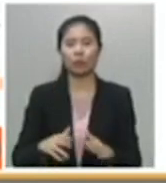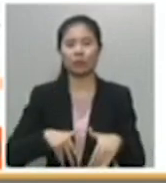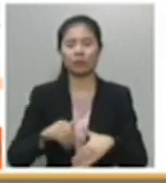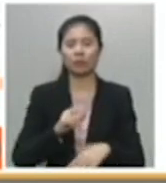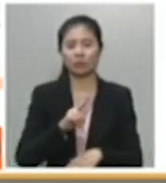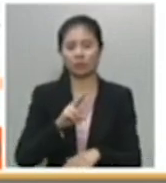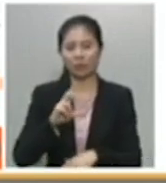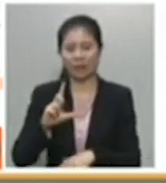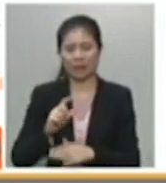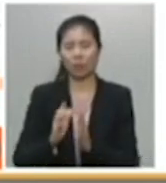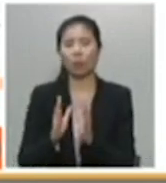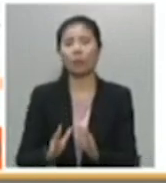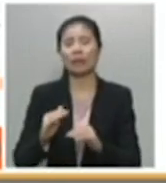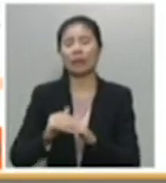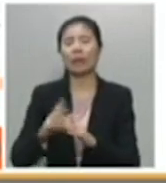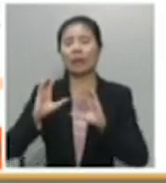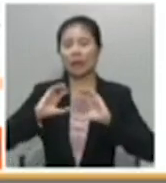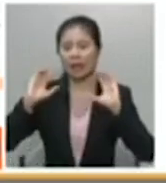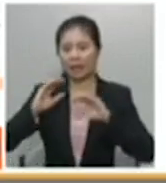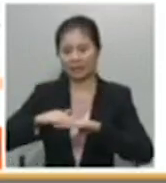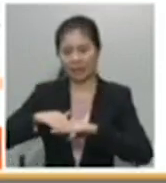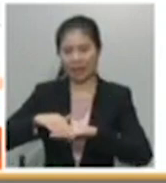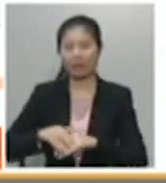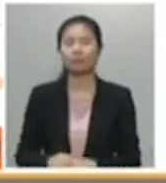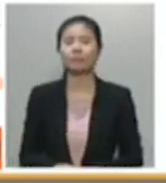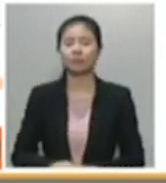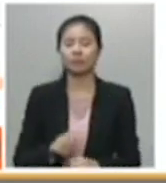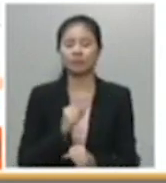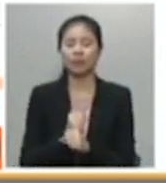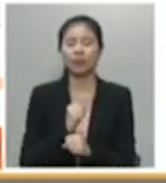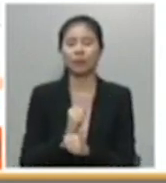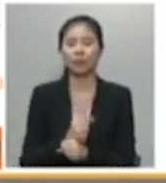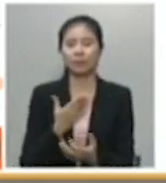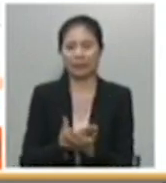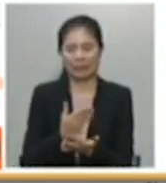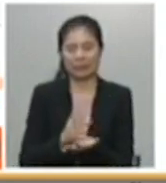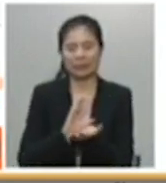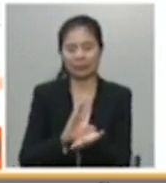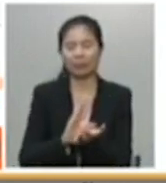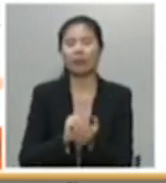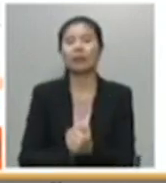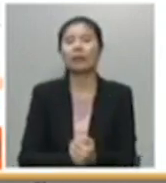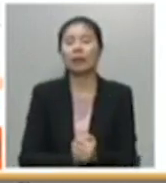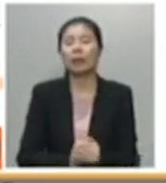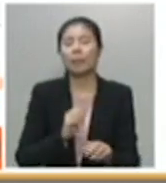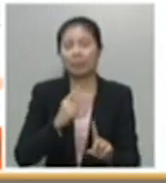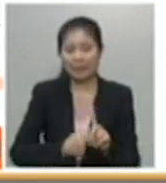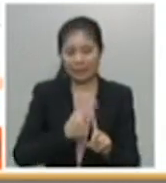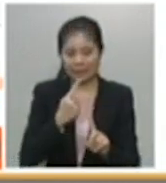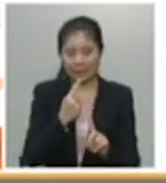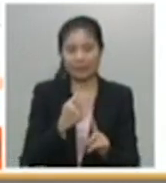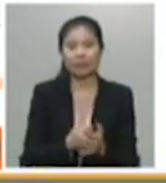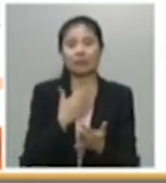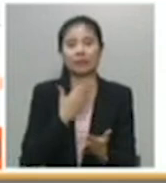านคนก็คือข้าราชการนะครับซึ่งโดยเฉลี่ยจะได้รับบำนาญประมาณคนละ 20,000 บาทต่อเดือน